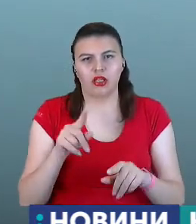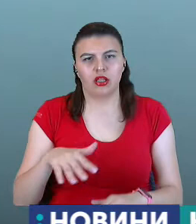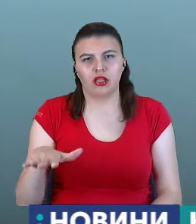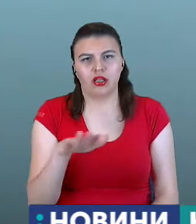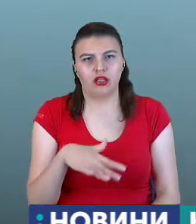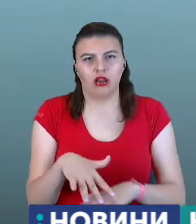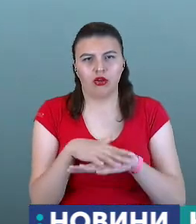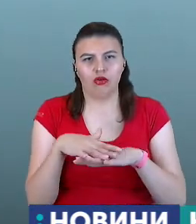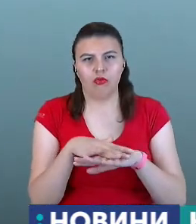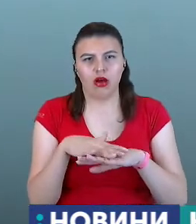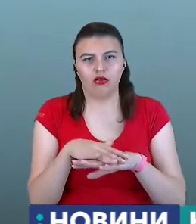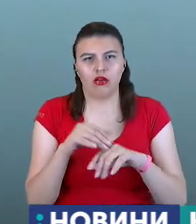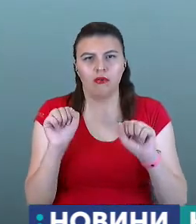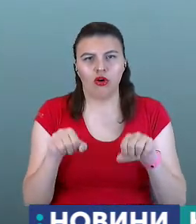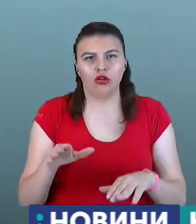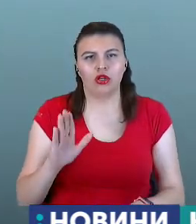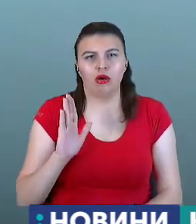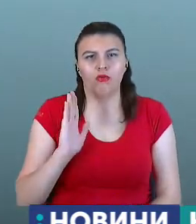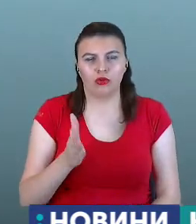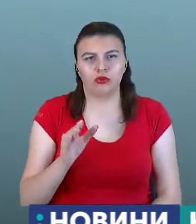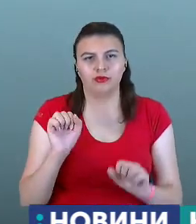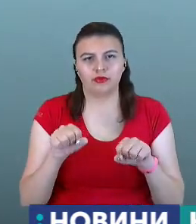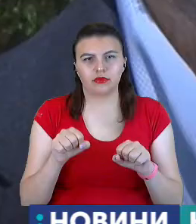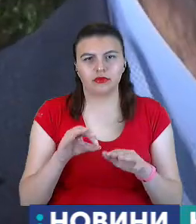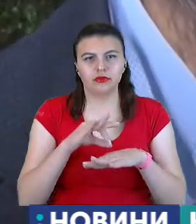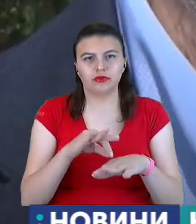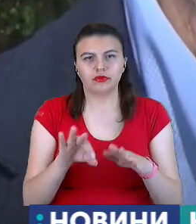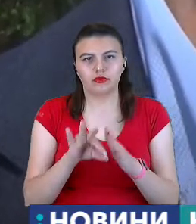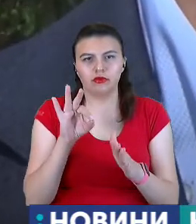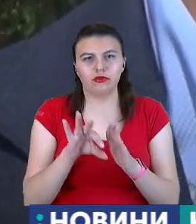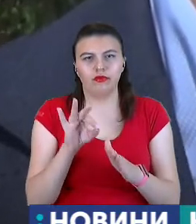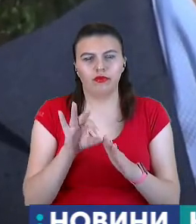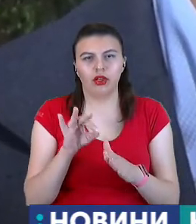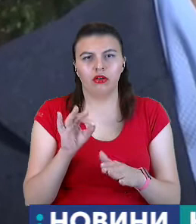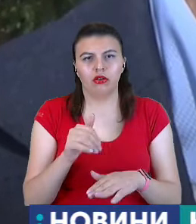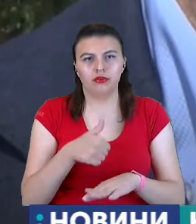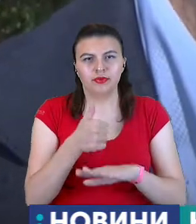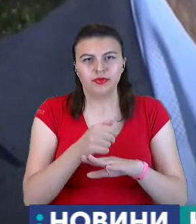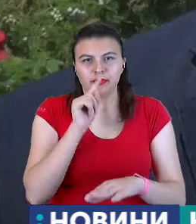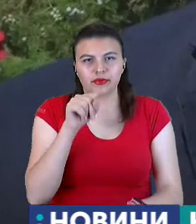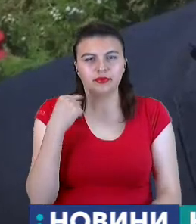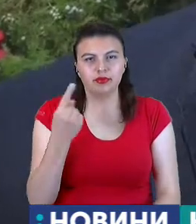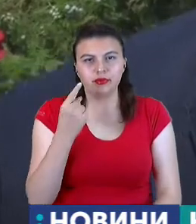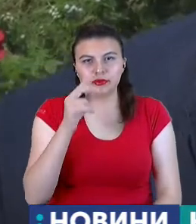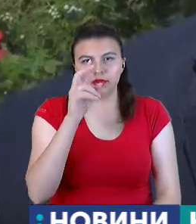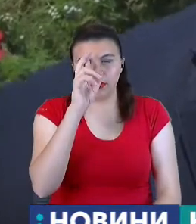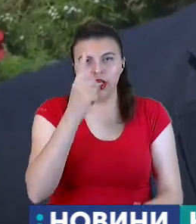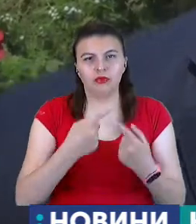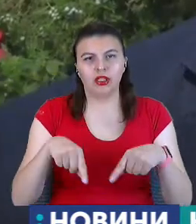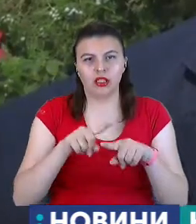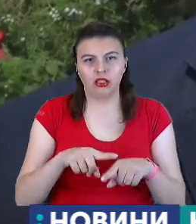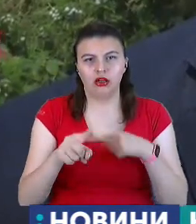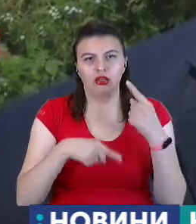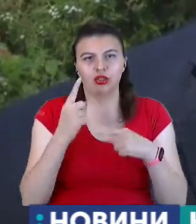громадах може буде можливість провести відповідні вибори. Голова Луганської облдержадміністрації наголошує на тому, що в цих